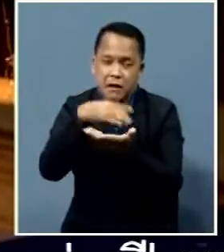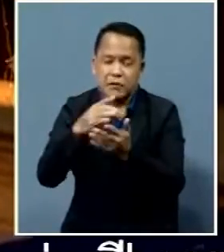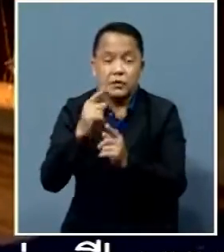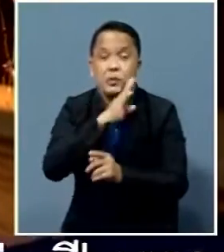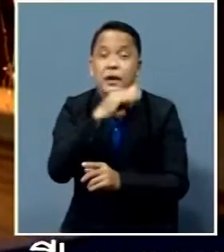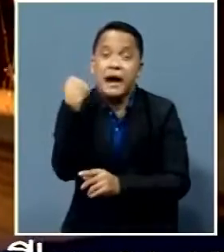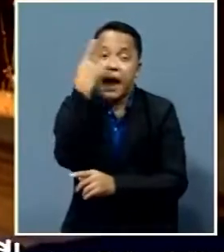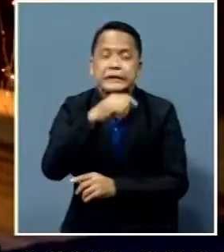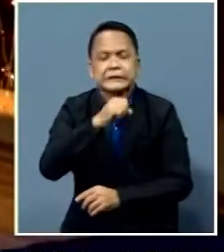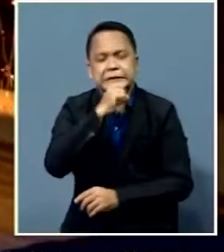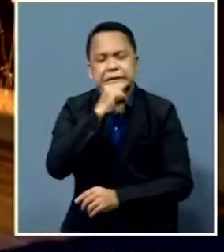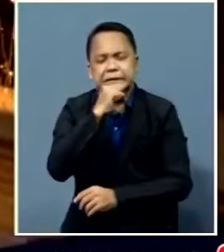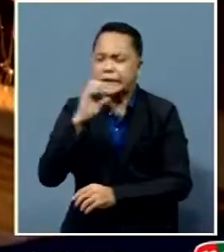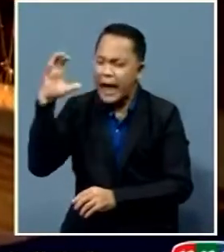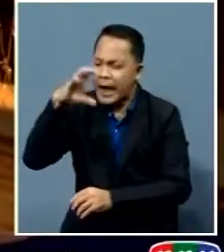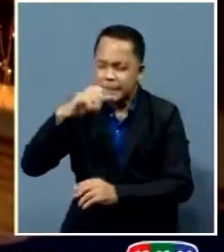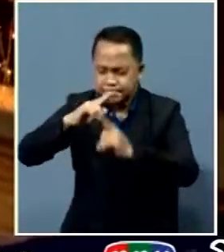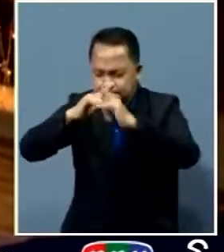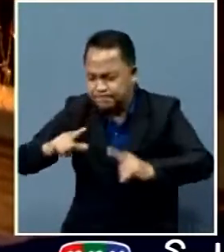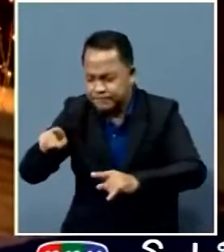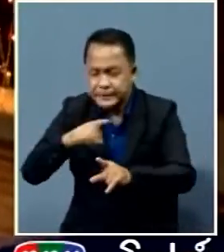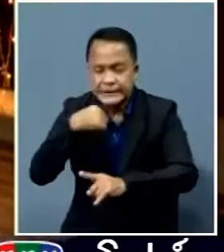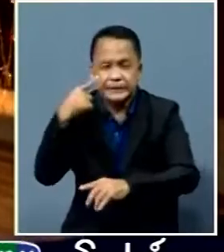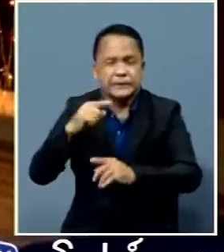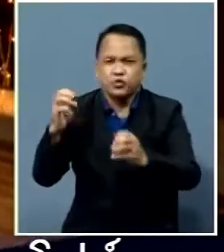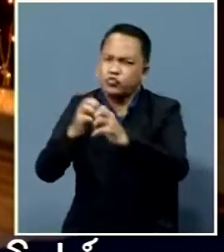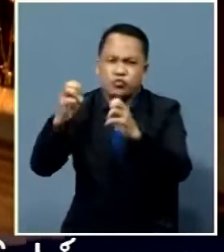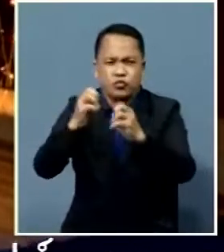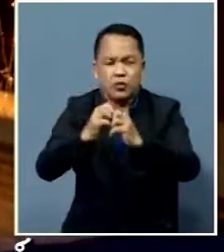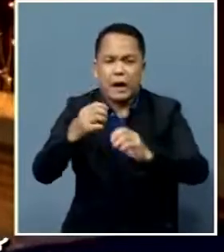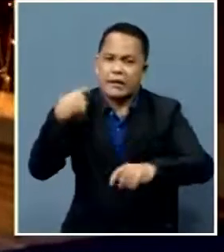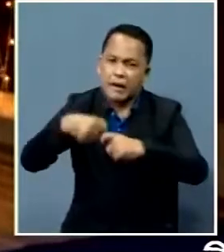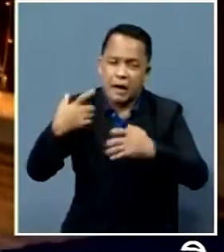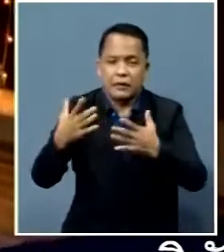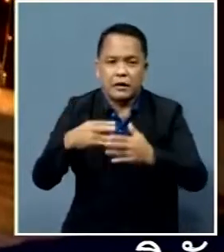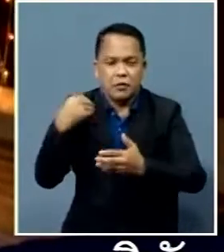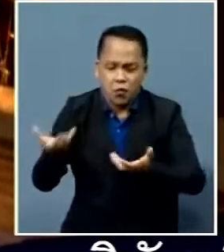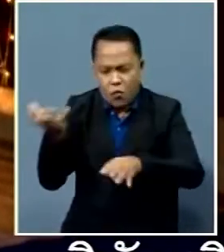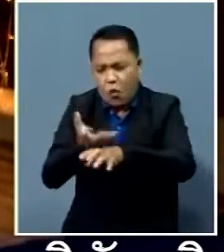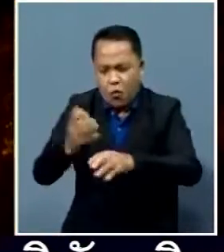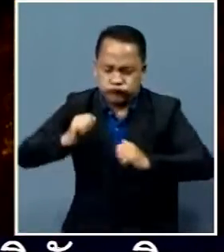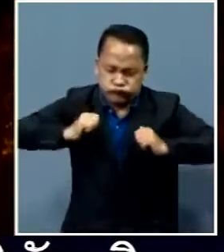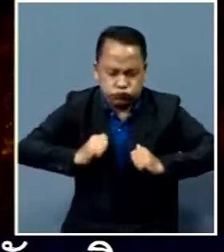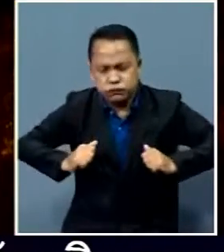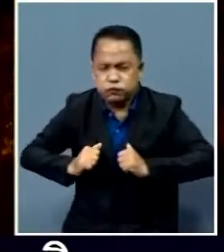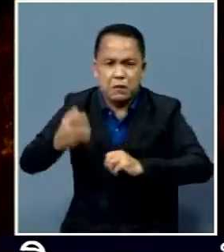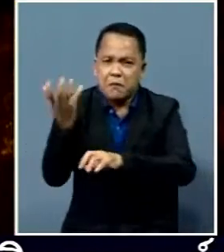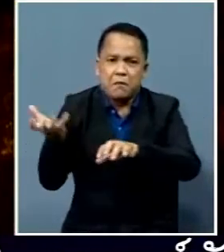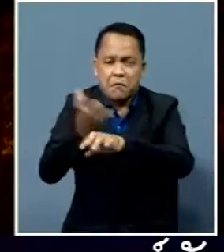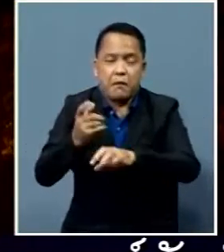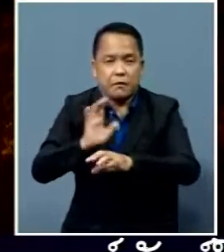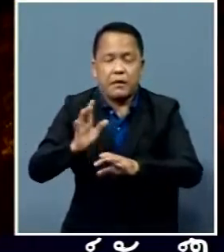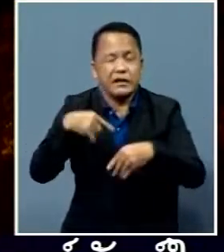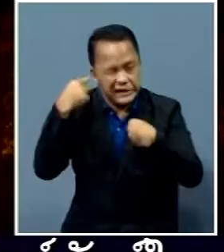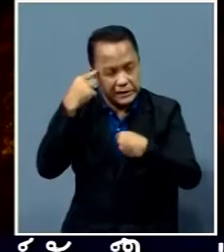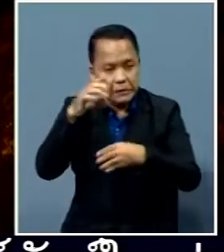ว่าหากใครที่ขี้เกียจไปหาสถสาที่ตั้งแคมป์ซึ่งค่อนข้างยุ่งยากและลำบากต้องขนสิ่งของสัมภาระต่างๆไปมากมาย